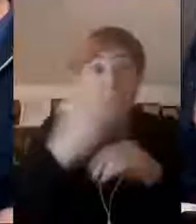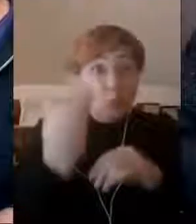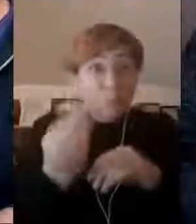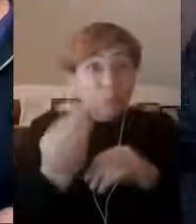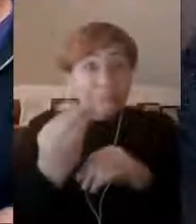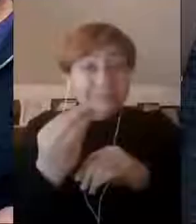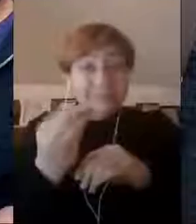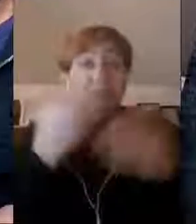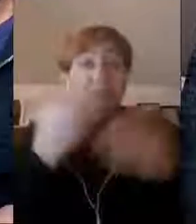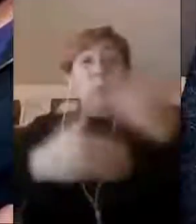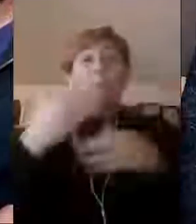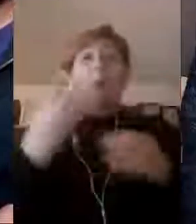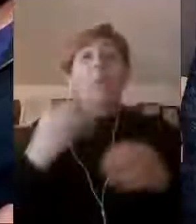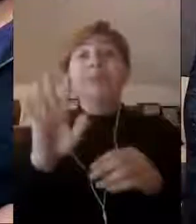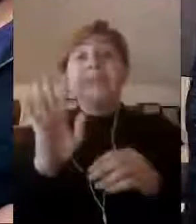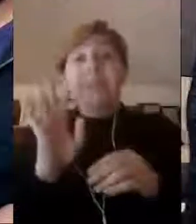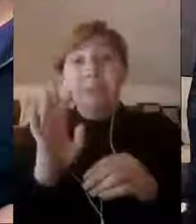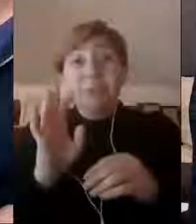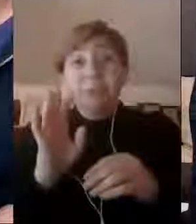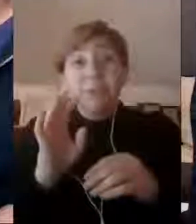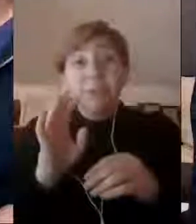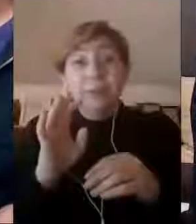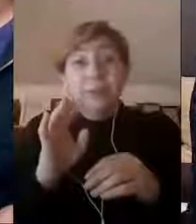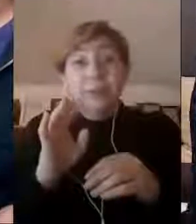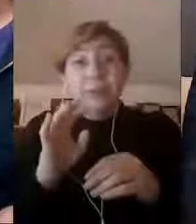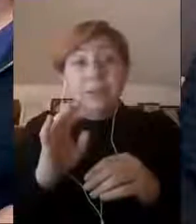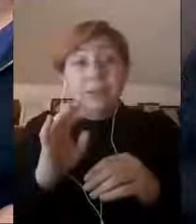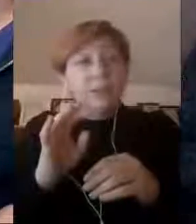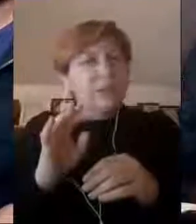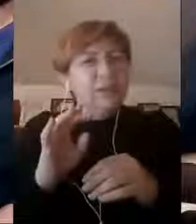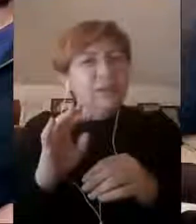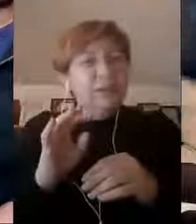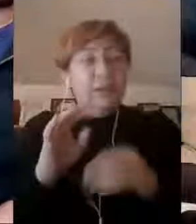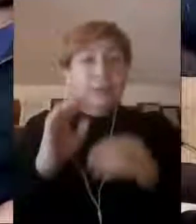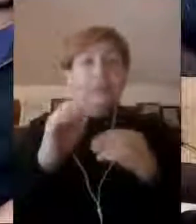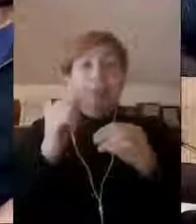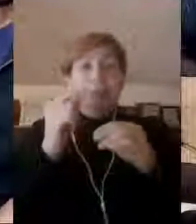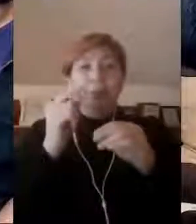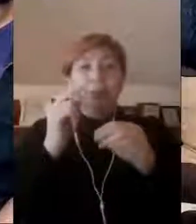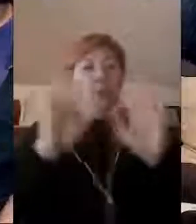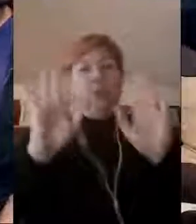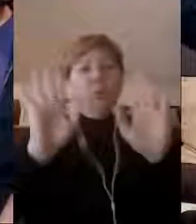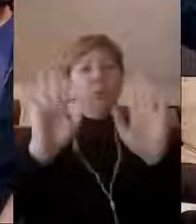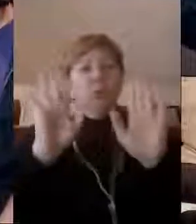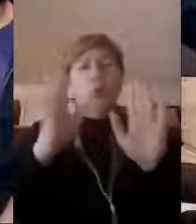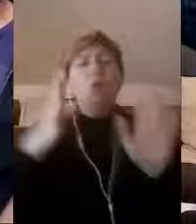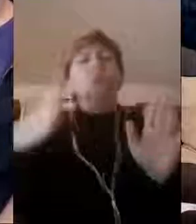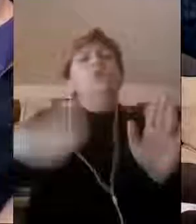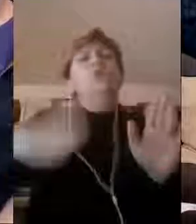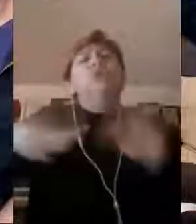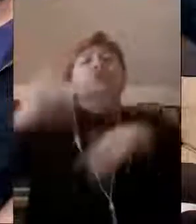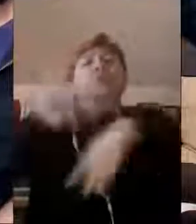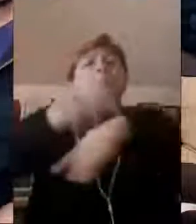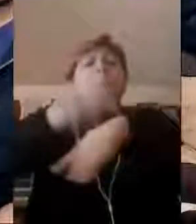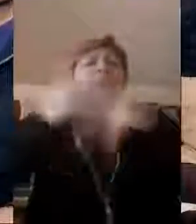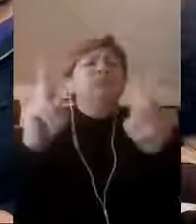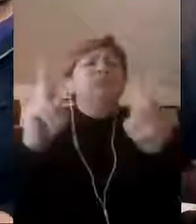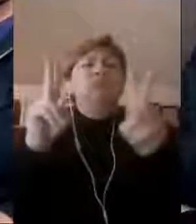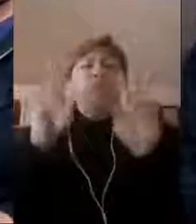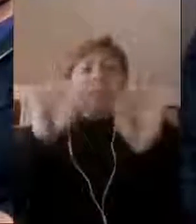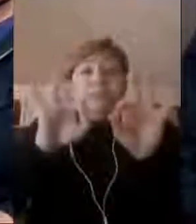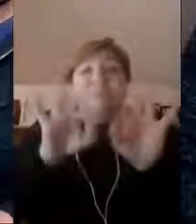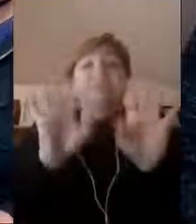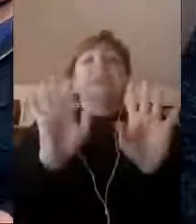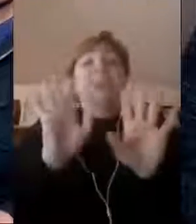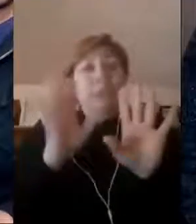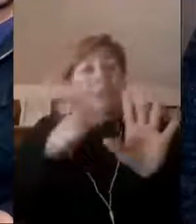yani Yorgun %100 söz olmazsan abi. vermiyorum şey olmasın diye hani gelirim deyip gelmemezlik yapmayayım Yok. Prom ama istediğin zaman. ha eğer öyle bir şey olursa